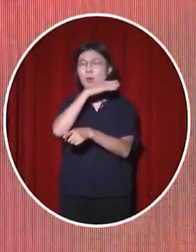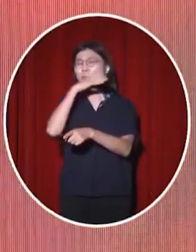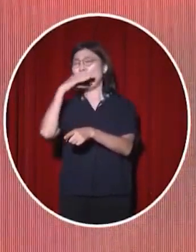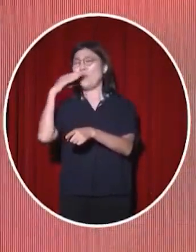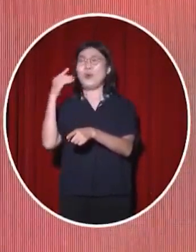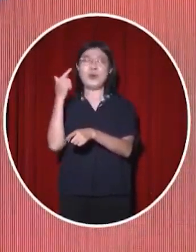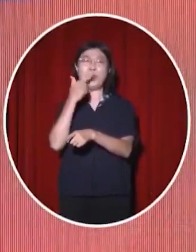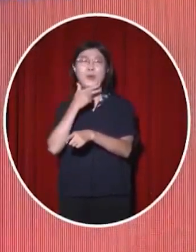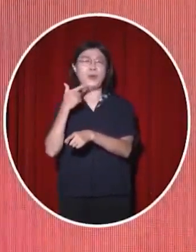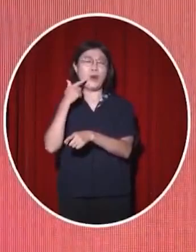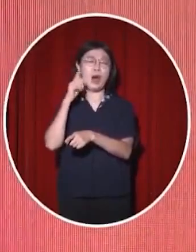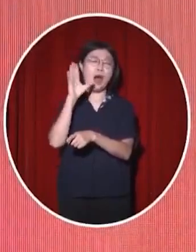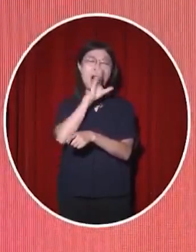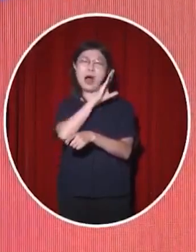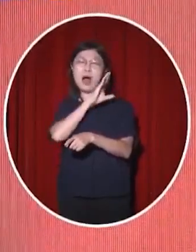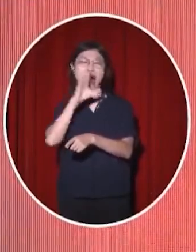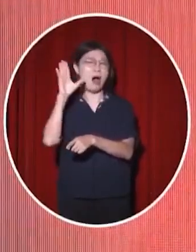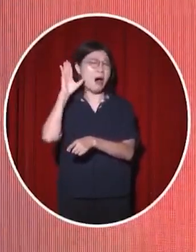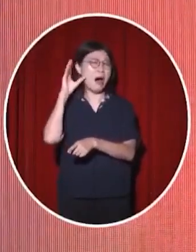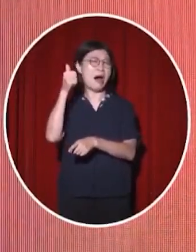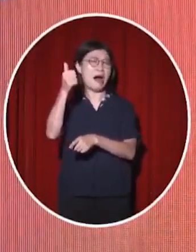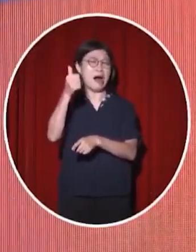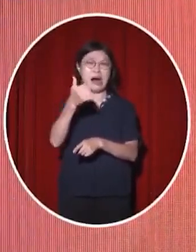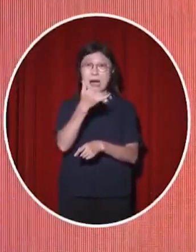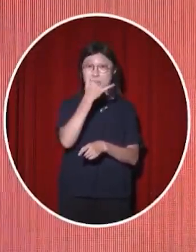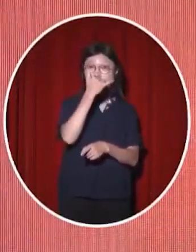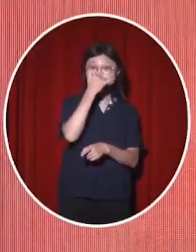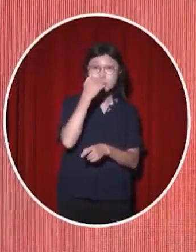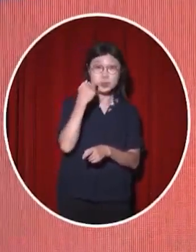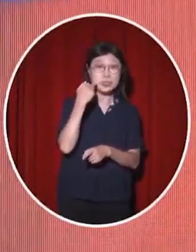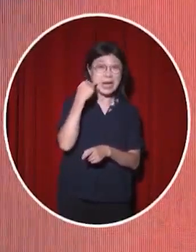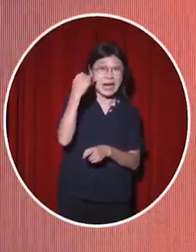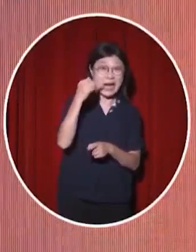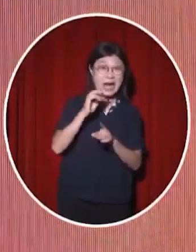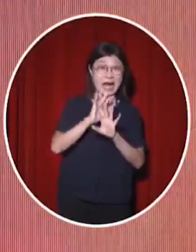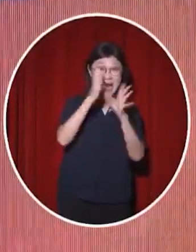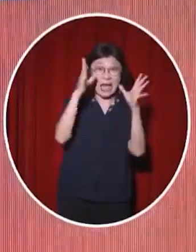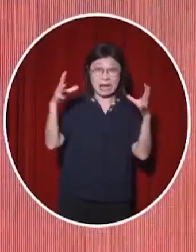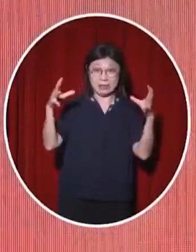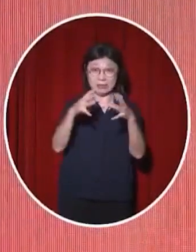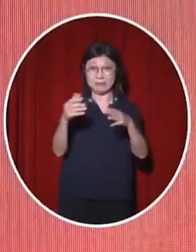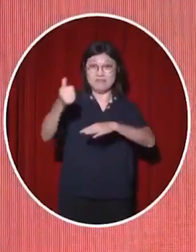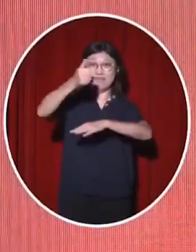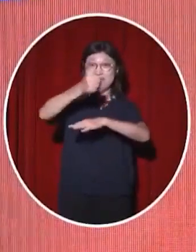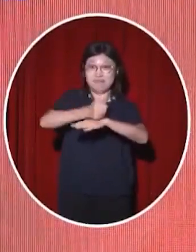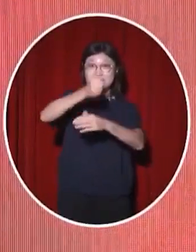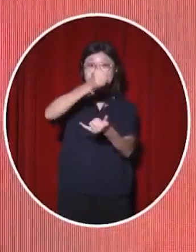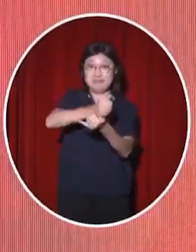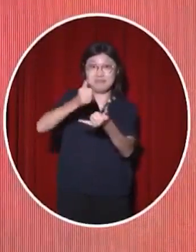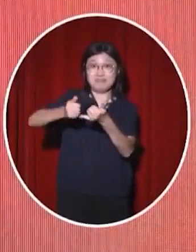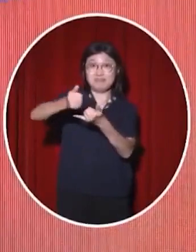听、与诸葛亮同台巡回演出的赖佩霞；